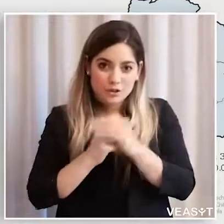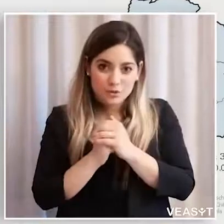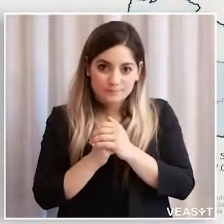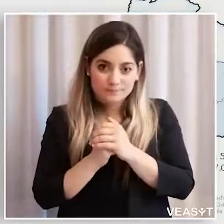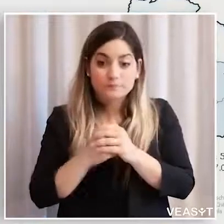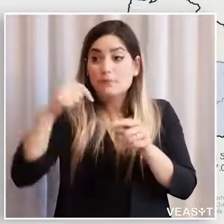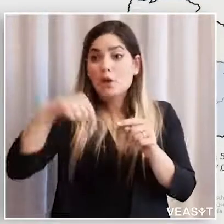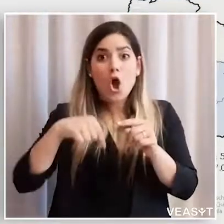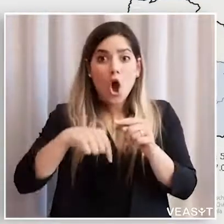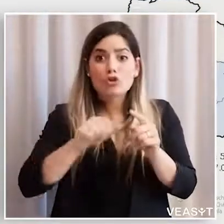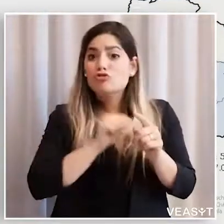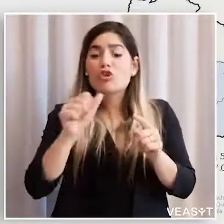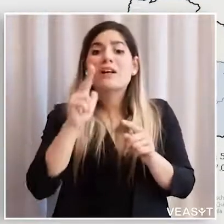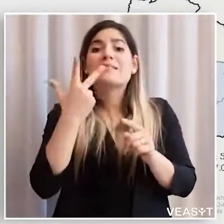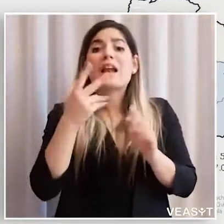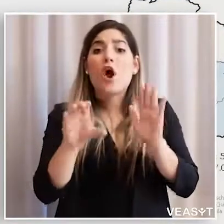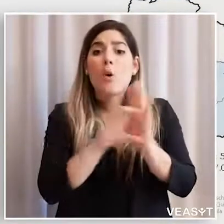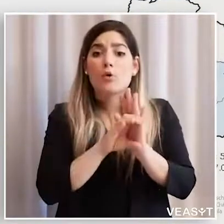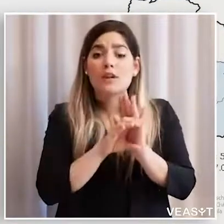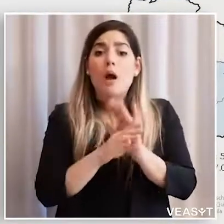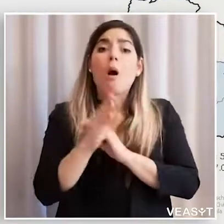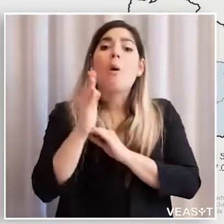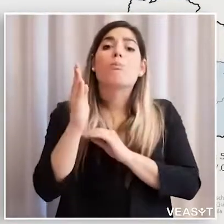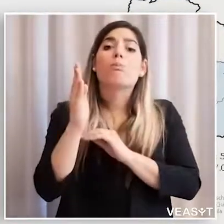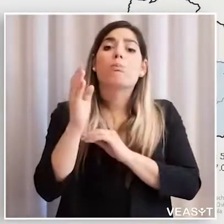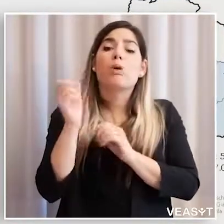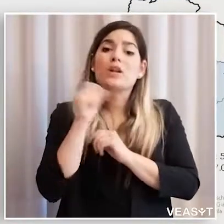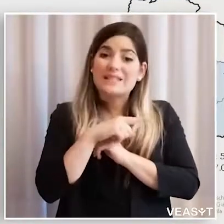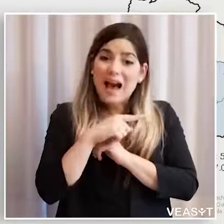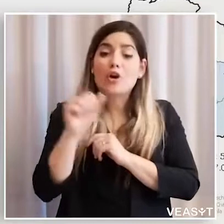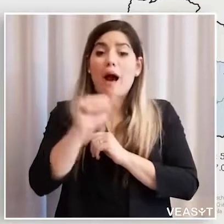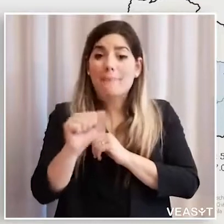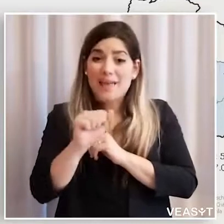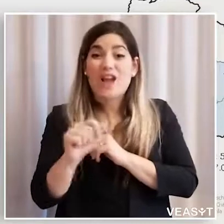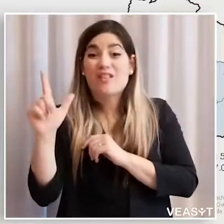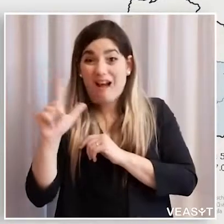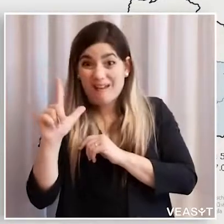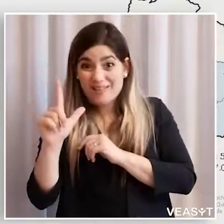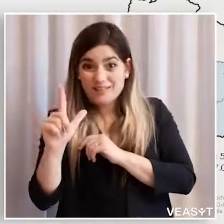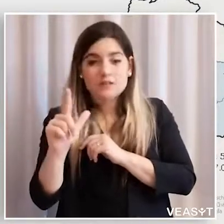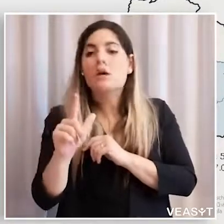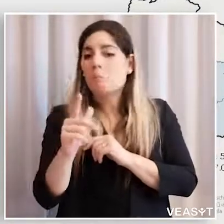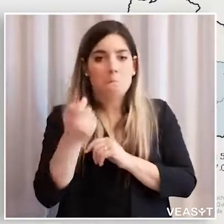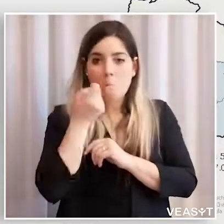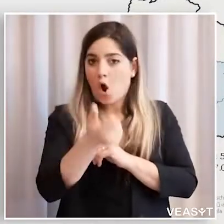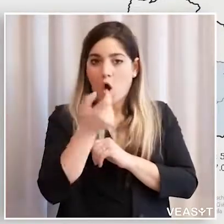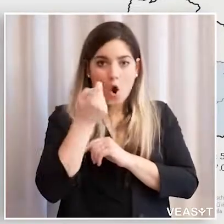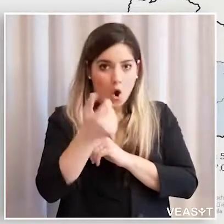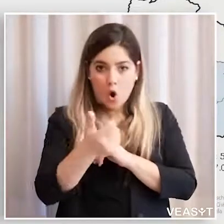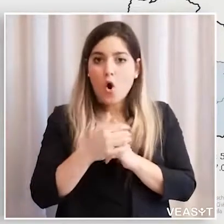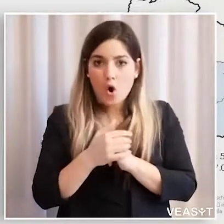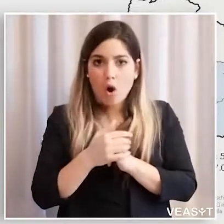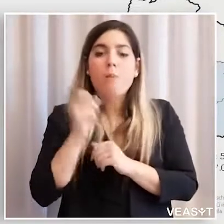28 del 5 oggi solo tre comuni bolzano a piano e laives hanno più di venti persone quarantena boggiano